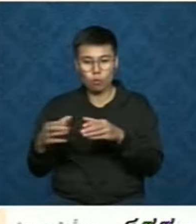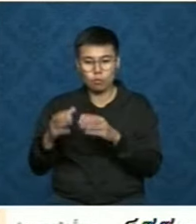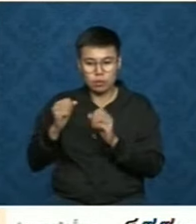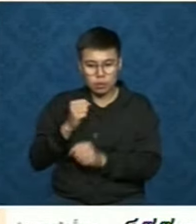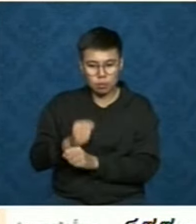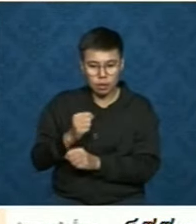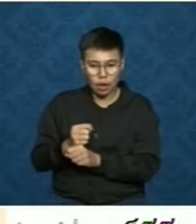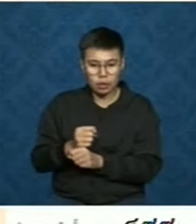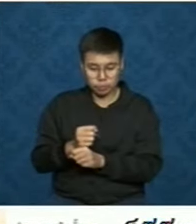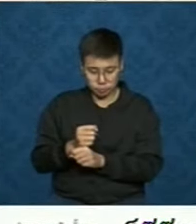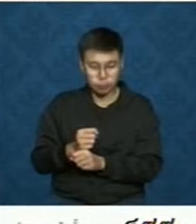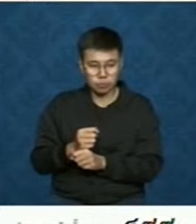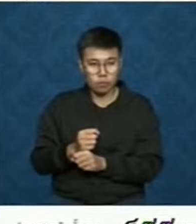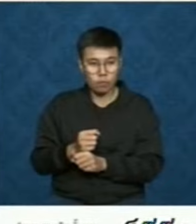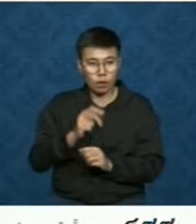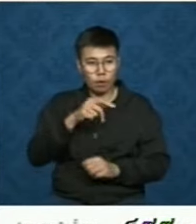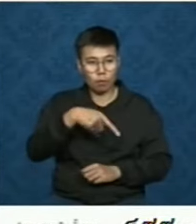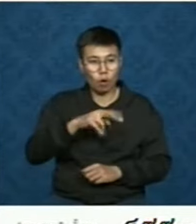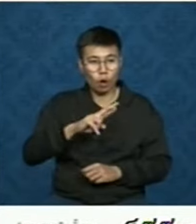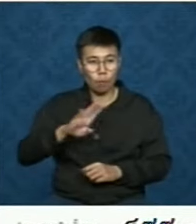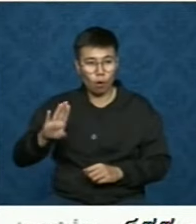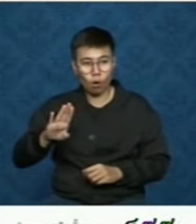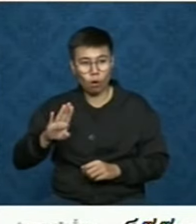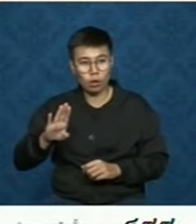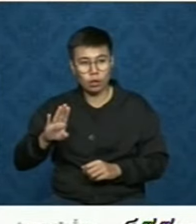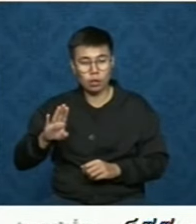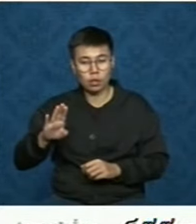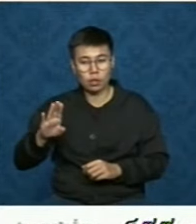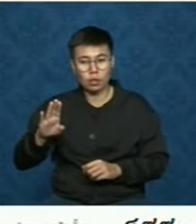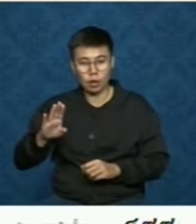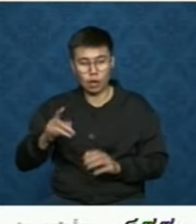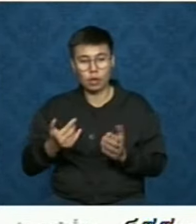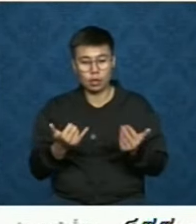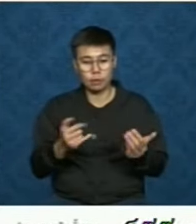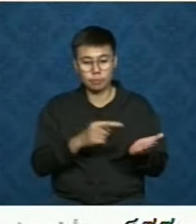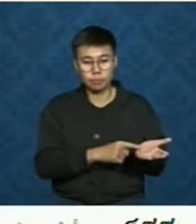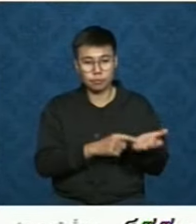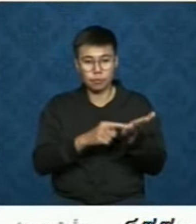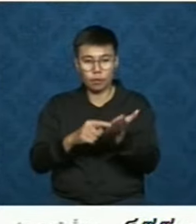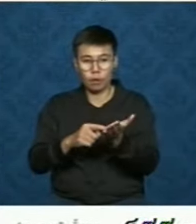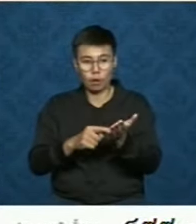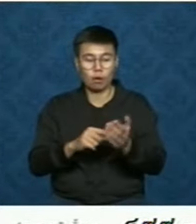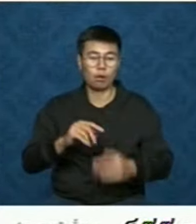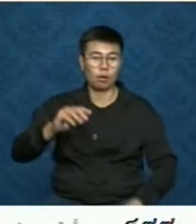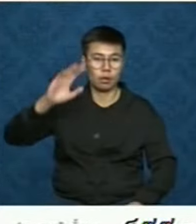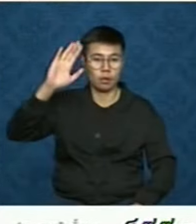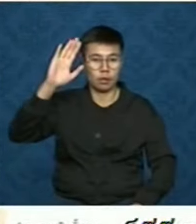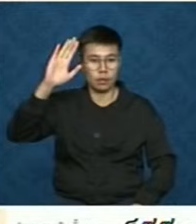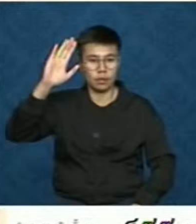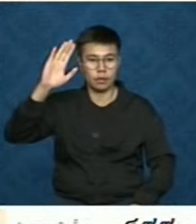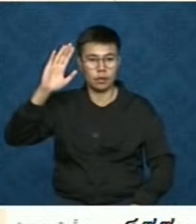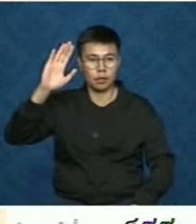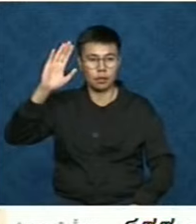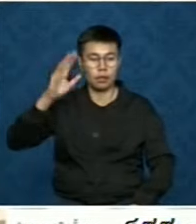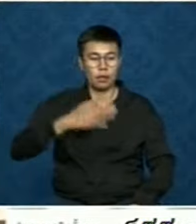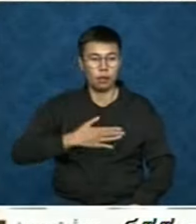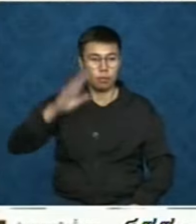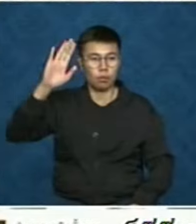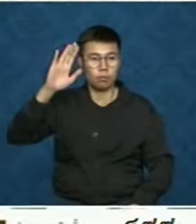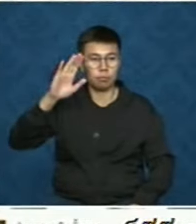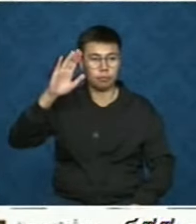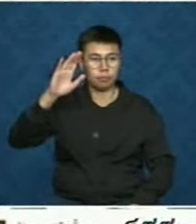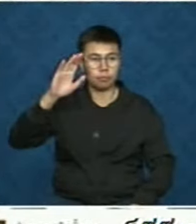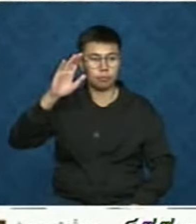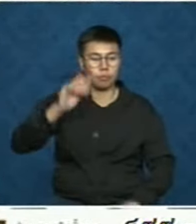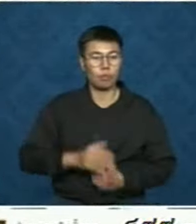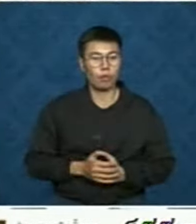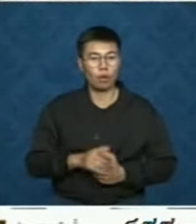ร่างที่ยังไม่ได้เข้ามาสู่เอ่อพิจารณาูจะทำยังไงครับผมผมครูมานิสังพุ่ม